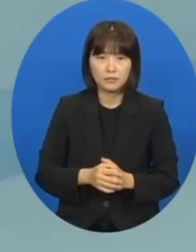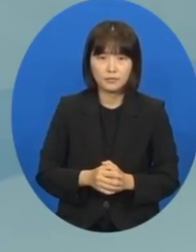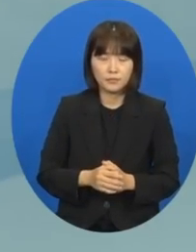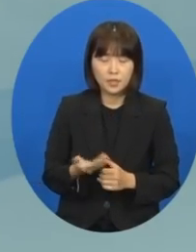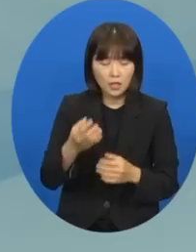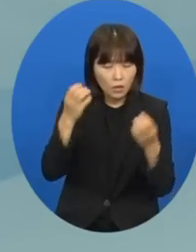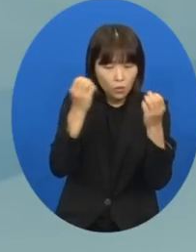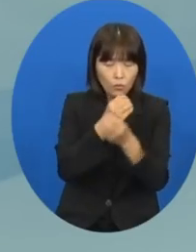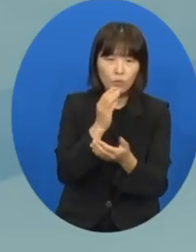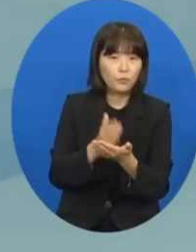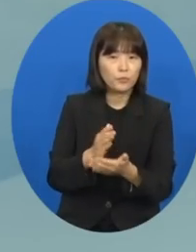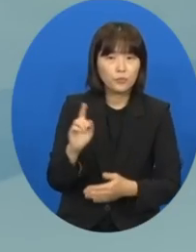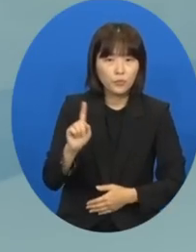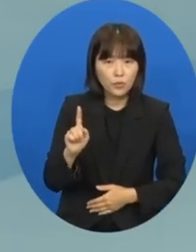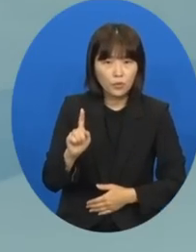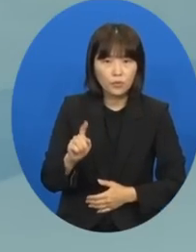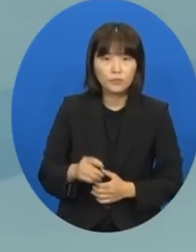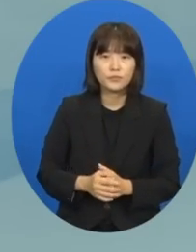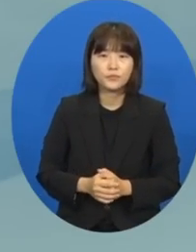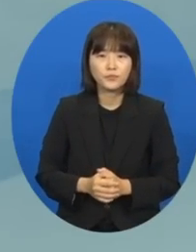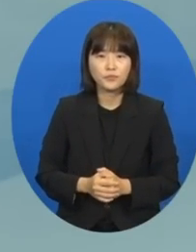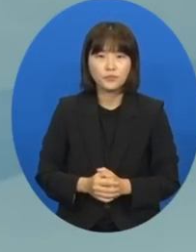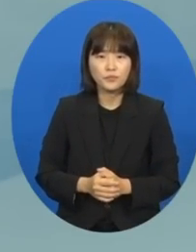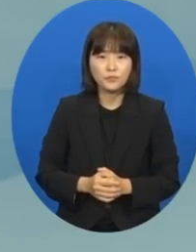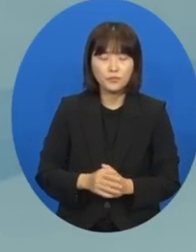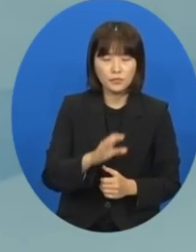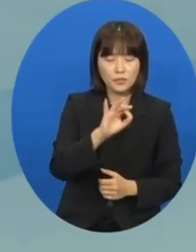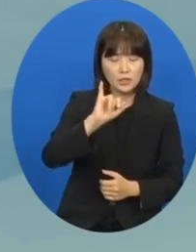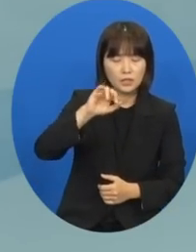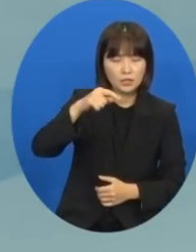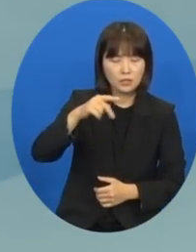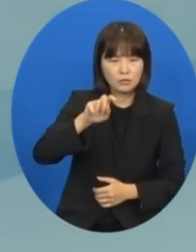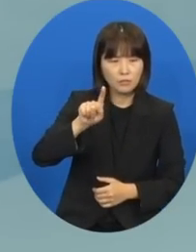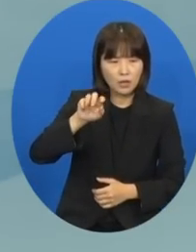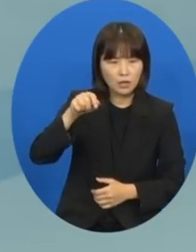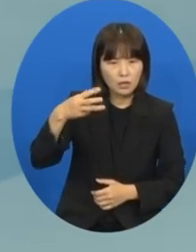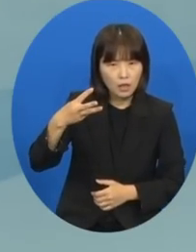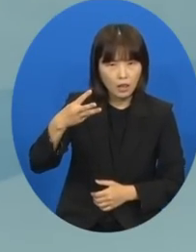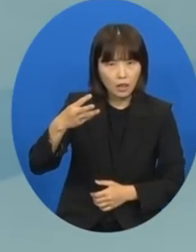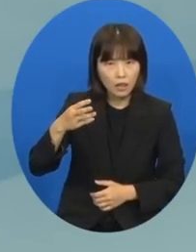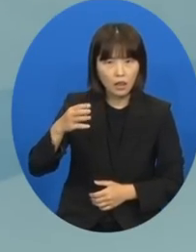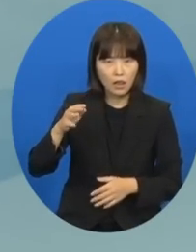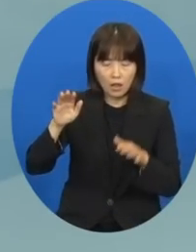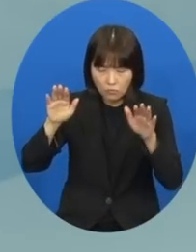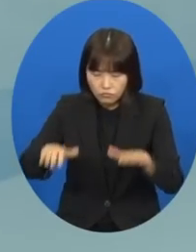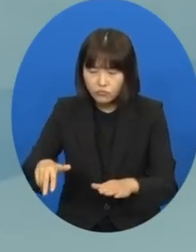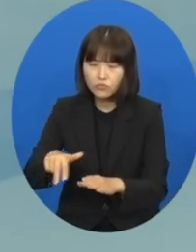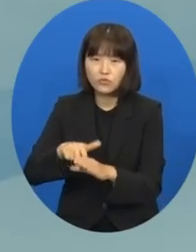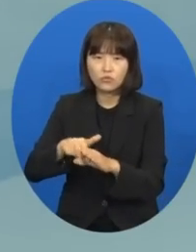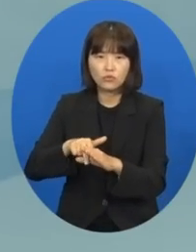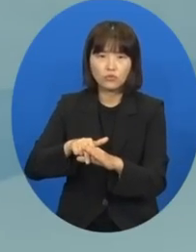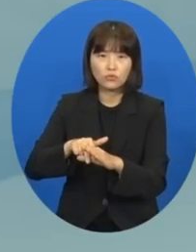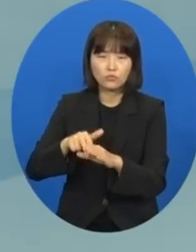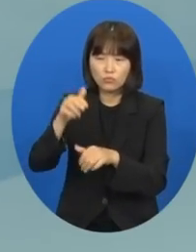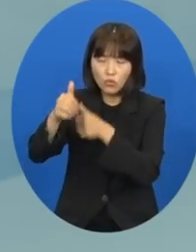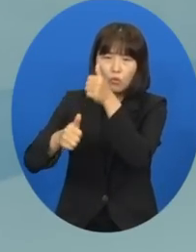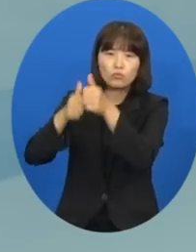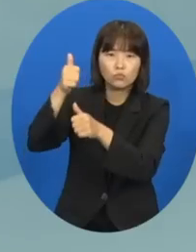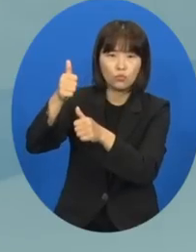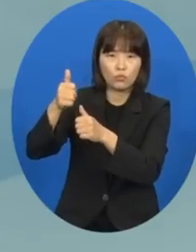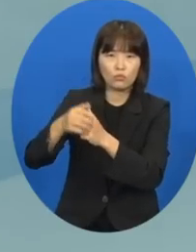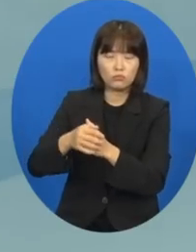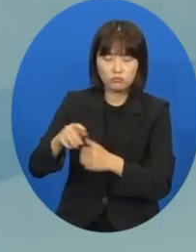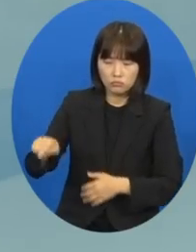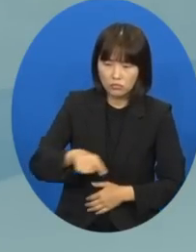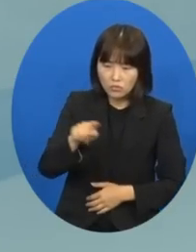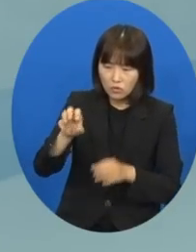안 돼요. 이런 분들이 있습니다. 이스마엘은 이거 무슬림의 이 선주 아니냐. 그래서 뭐 그들에게는